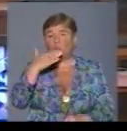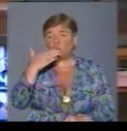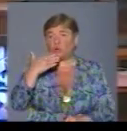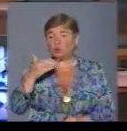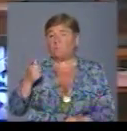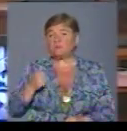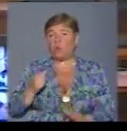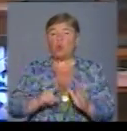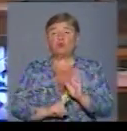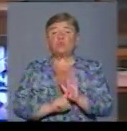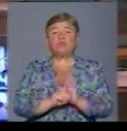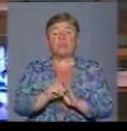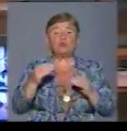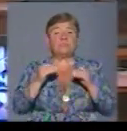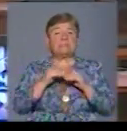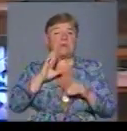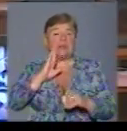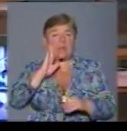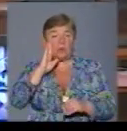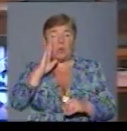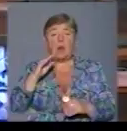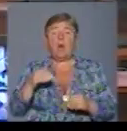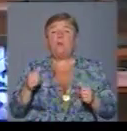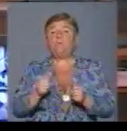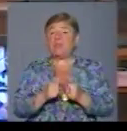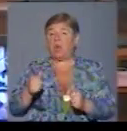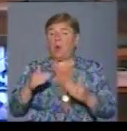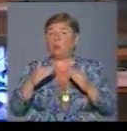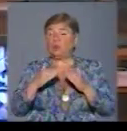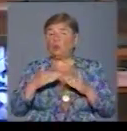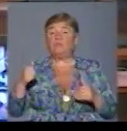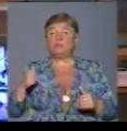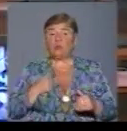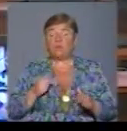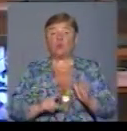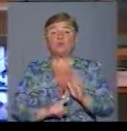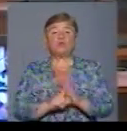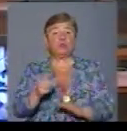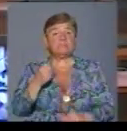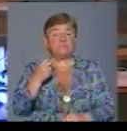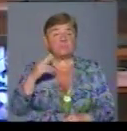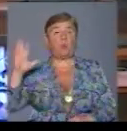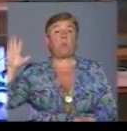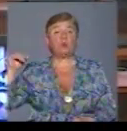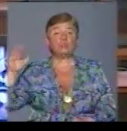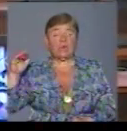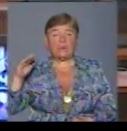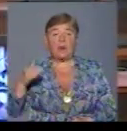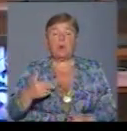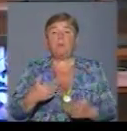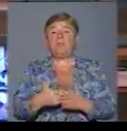військовими розпочалась о 10-й годині біля будинку військових. Загальне прощання розпочалось о 12-й годині біля Закарпатського